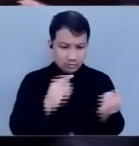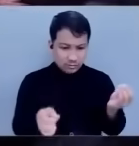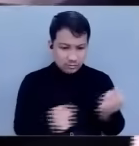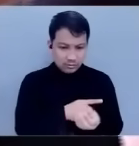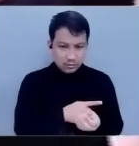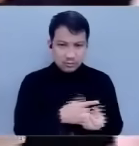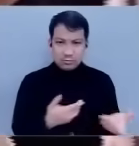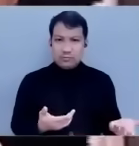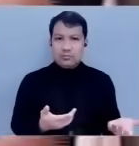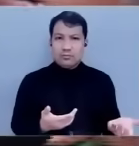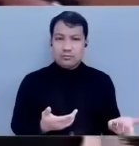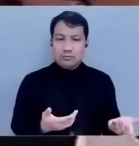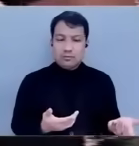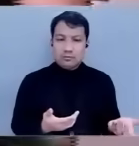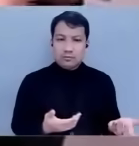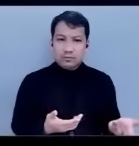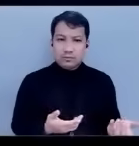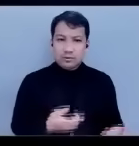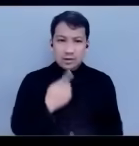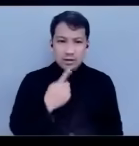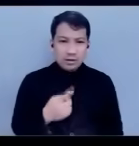eh. Hindi yan